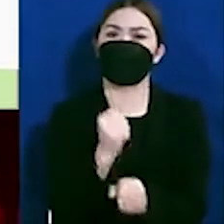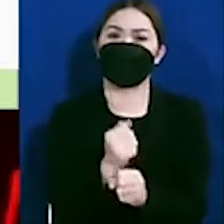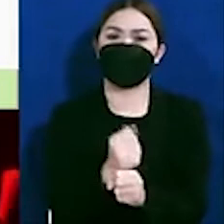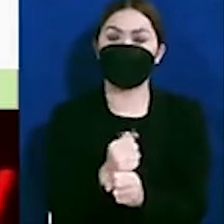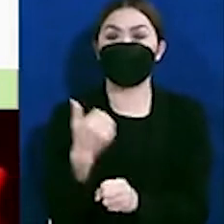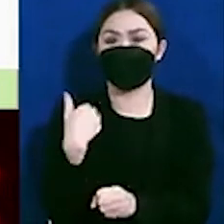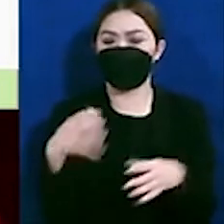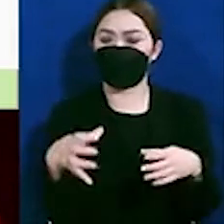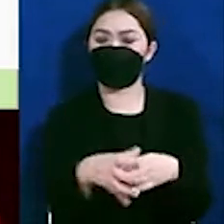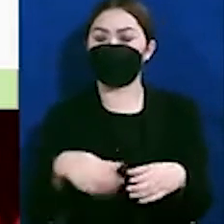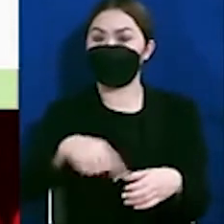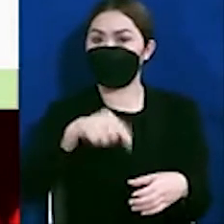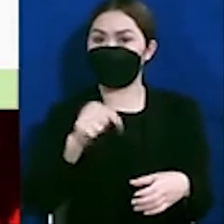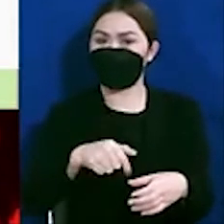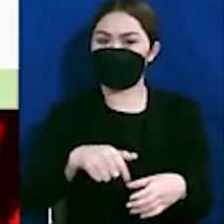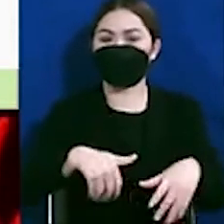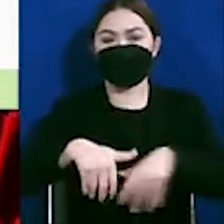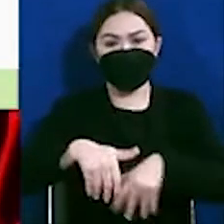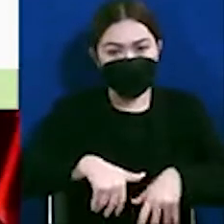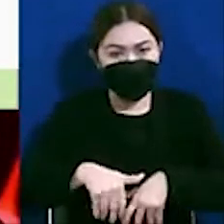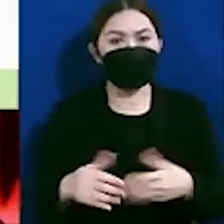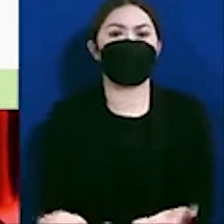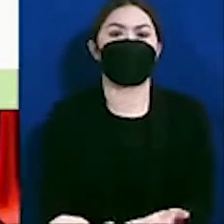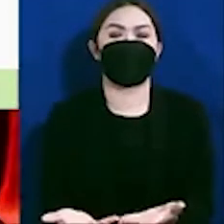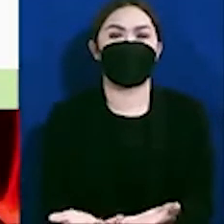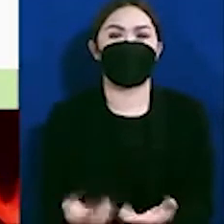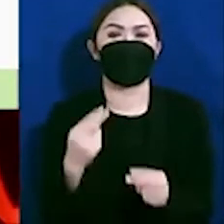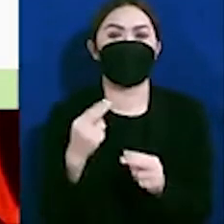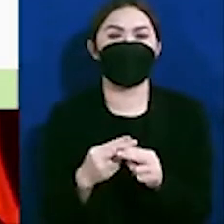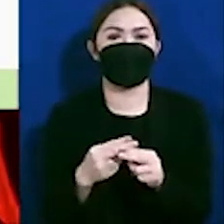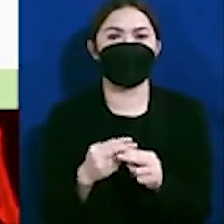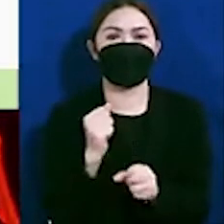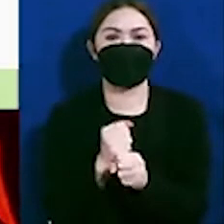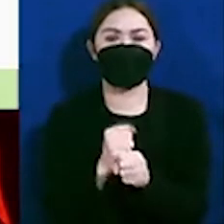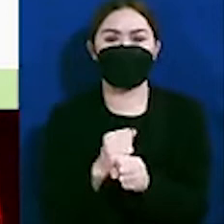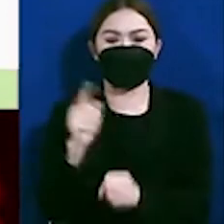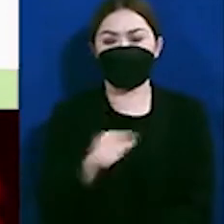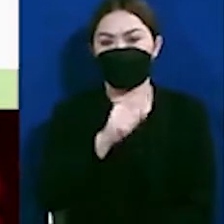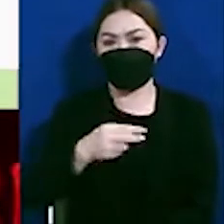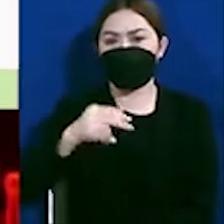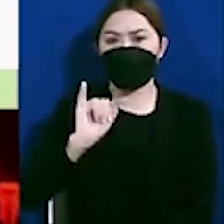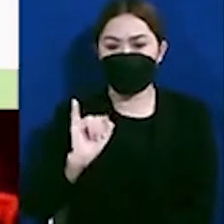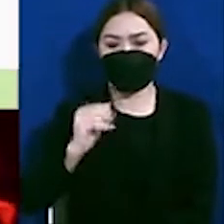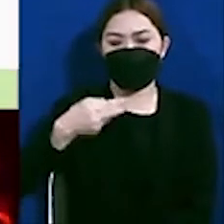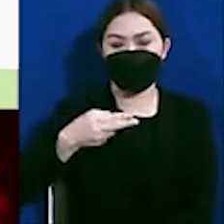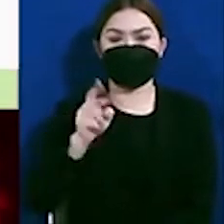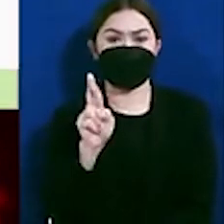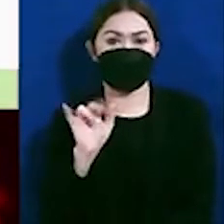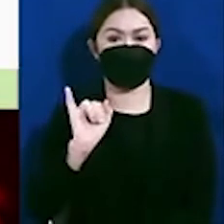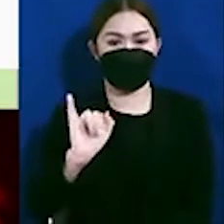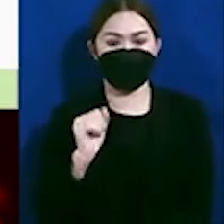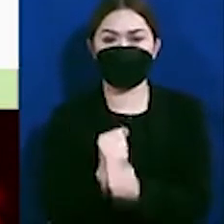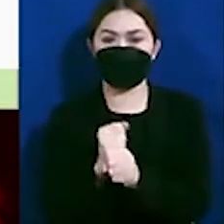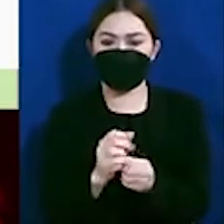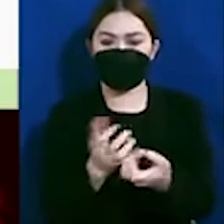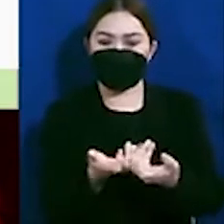มีกลุ่มของประชาสังคมมที่เรียกว่าเป็นอธรรมกับไอ้ SIนะครับหรือกลุ่มอื่นๆมาช่วยกันทำ